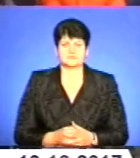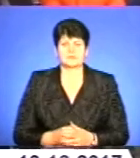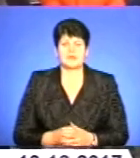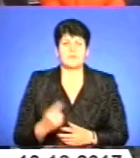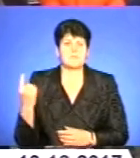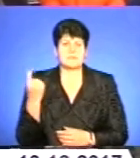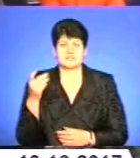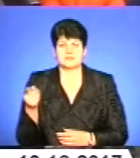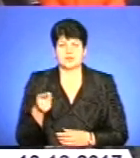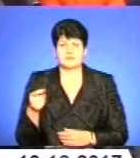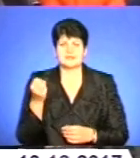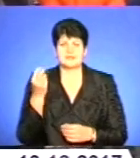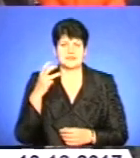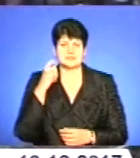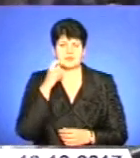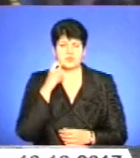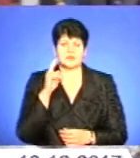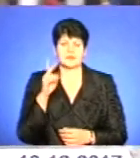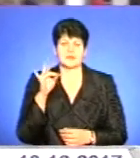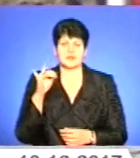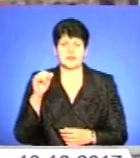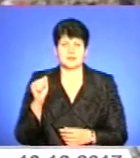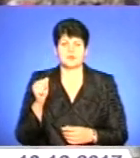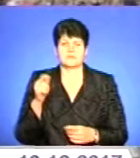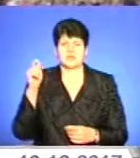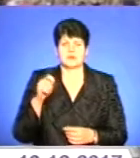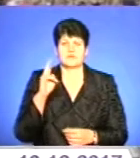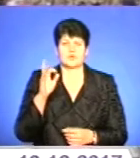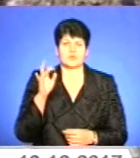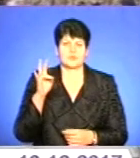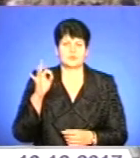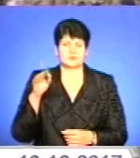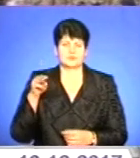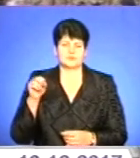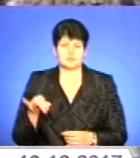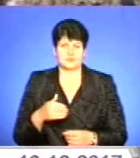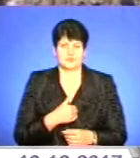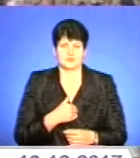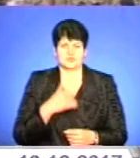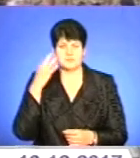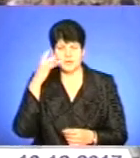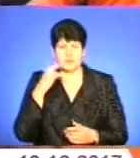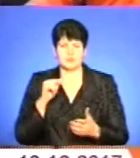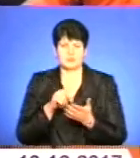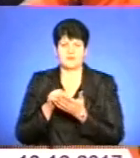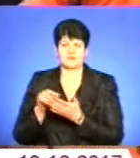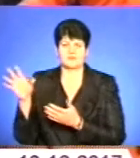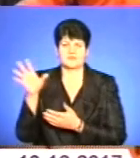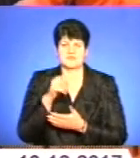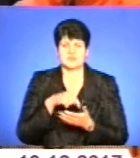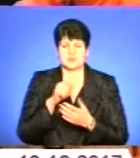Вперше у Тернополі і 13-річний Кирило М'юхін з Конотопа розповідає, мріє побувати в усіх містах України. Хочу